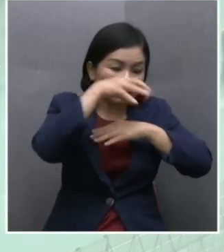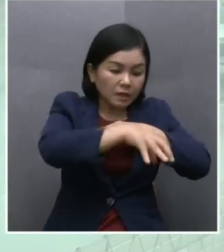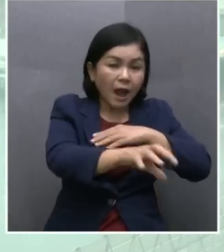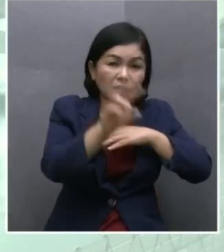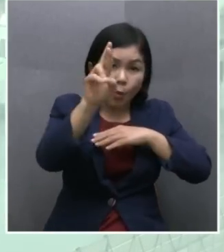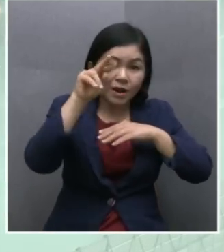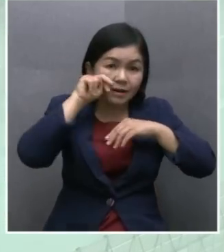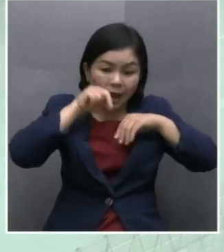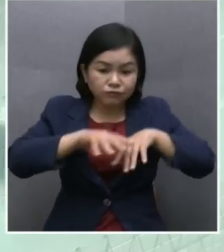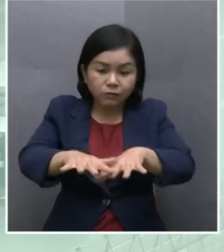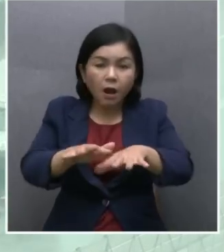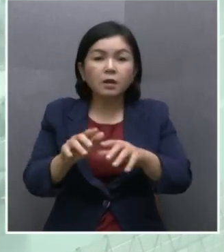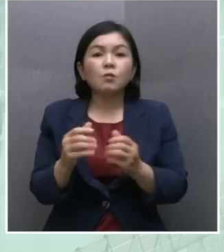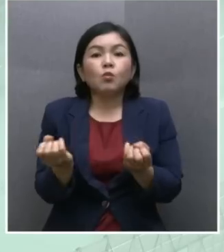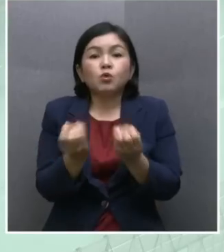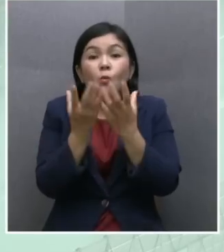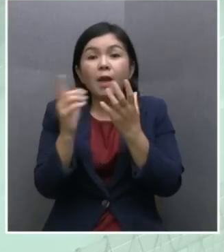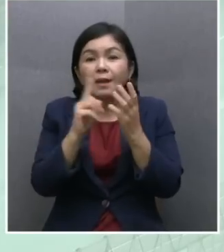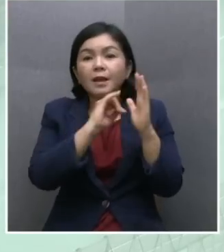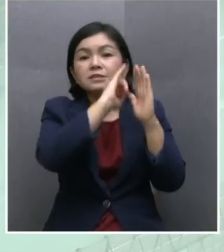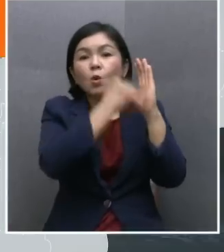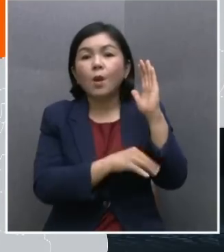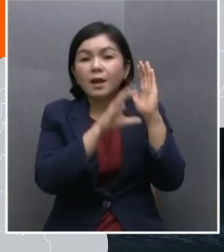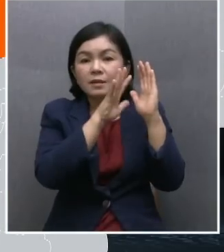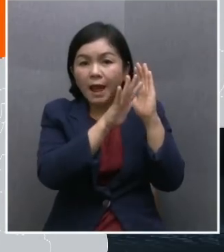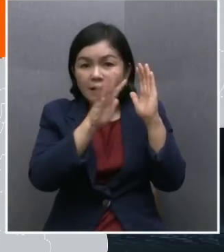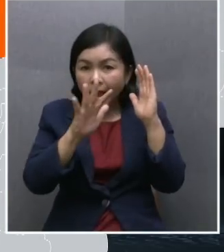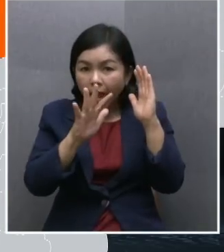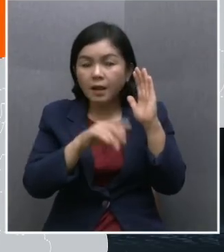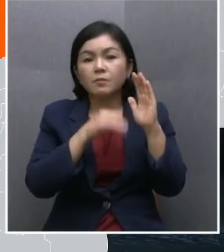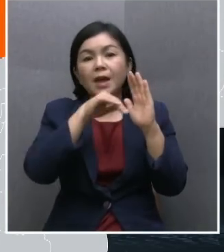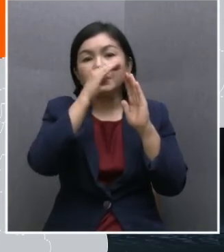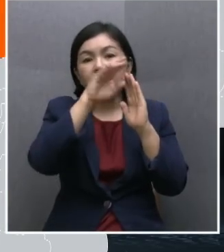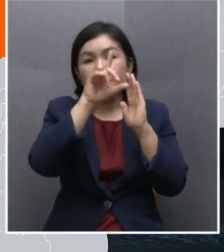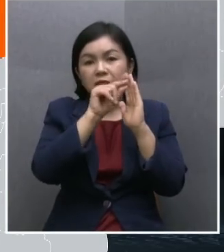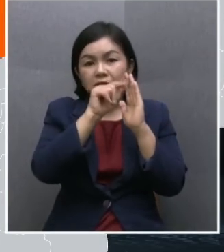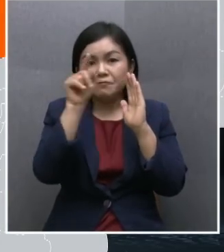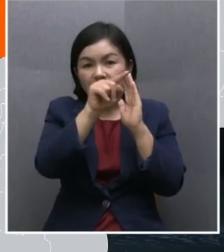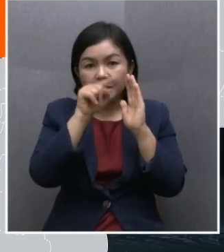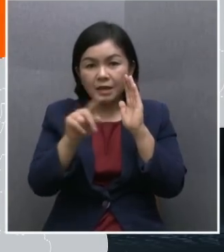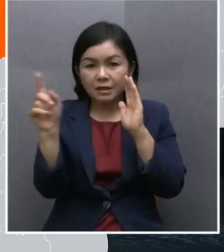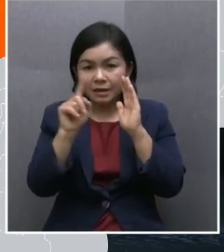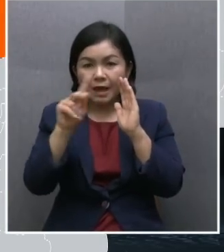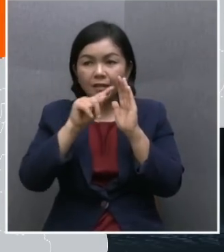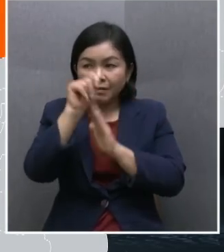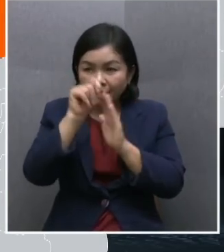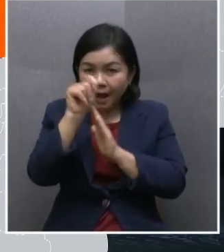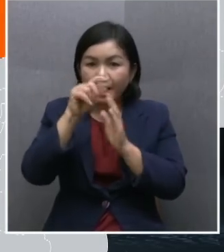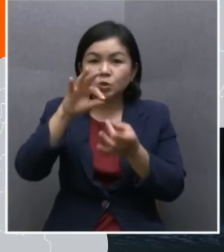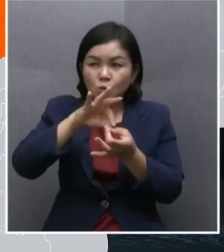กระทบ 55จังหวัดนะคะภาคเหนือจะมีฝนรอยะ 20ของพื้นที่ส่วนมากบริเวณจังหวัดตาก